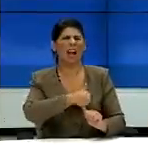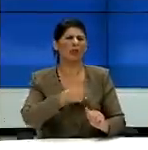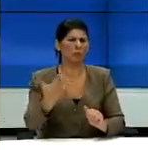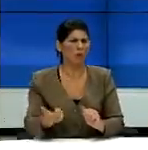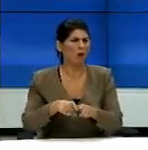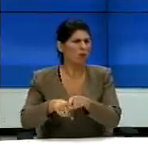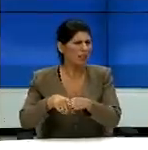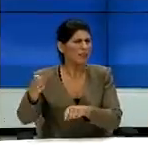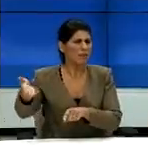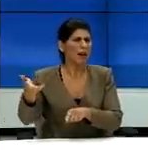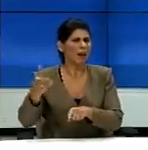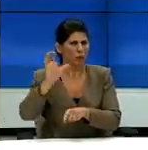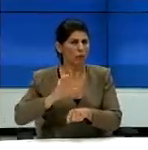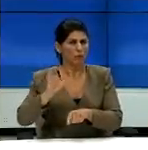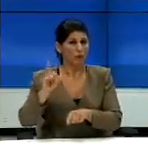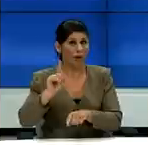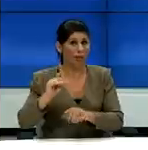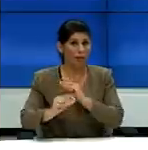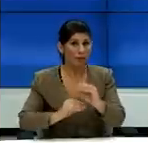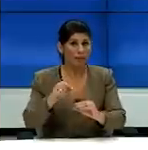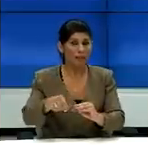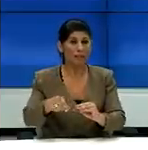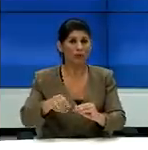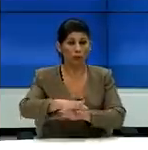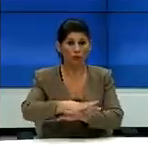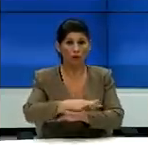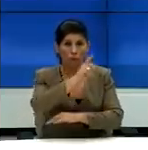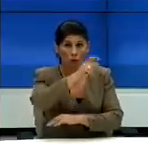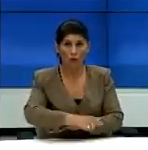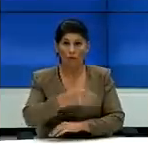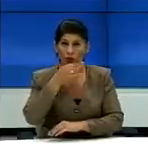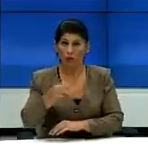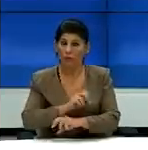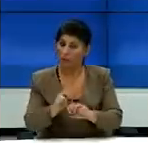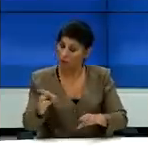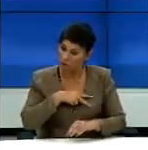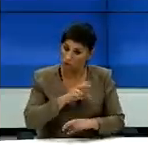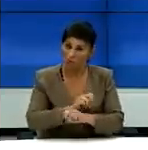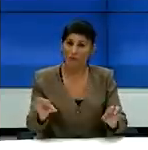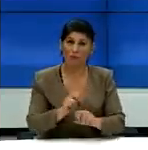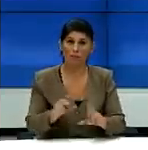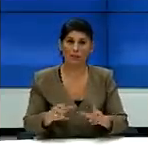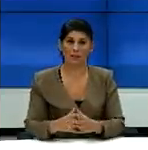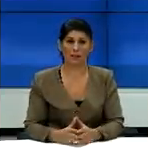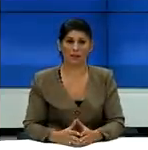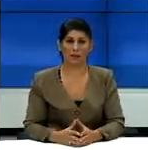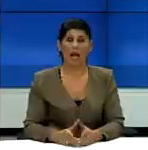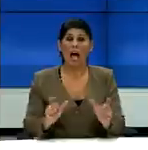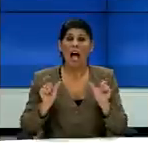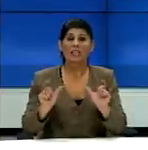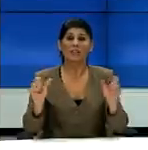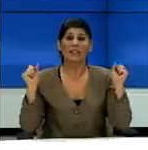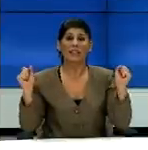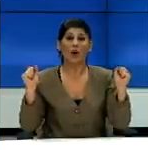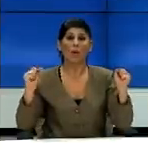στο brand που εσείς ο ίδιος διαφημίζατε και σωστά διαφημίζατε. Της ασφαλούς